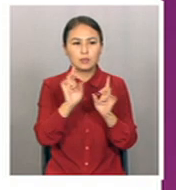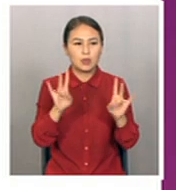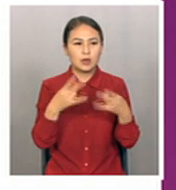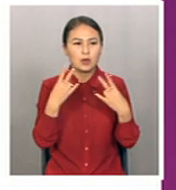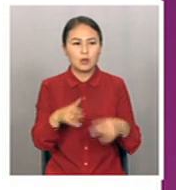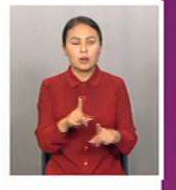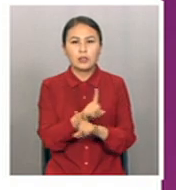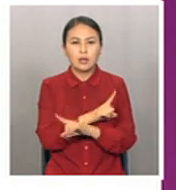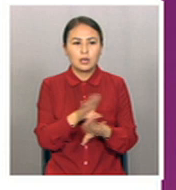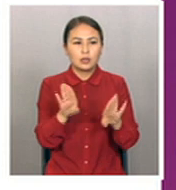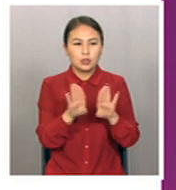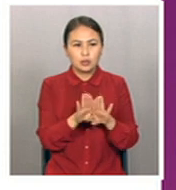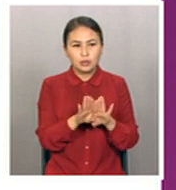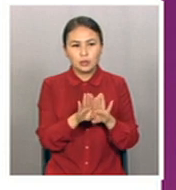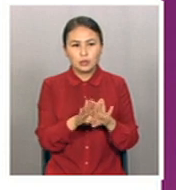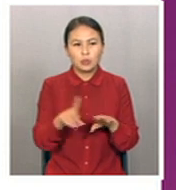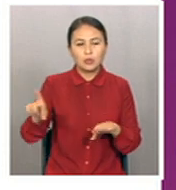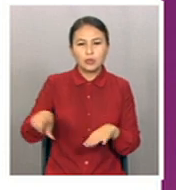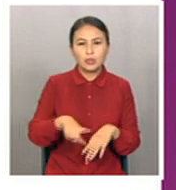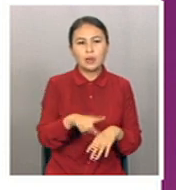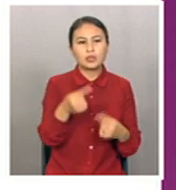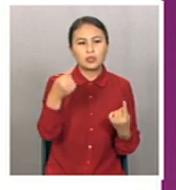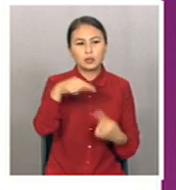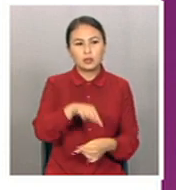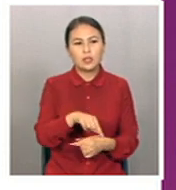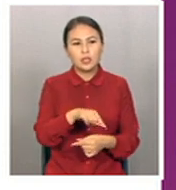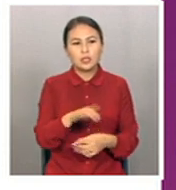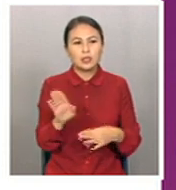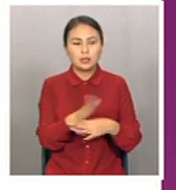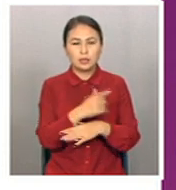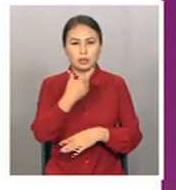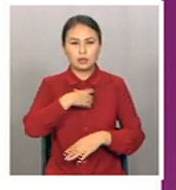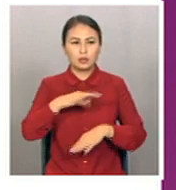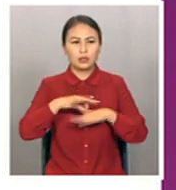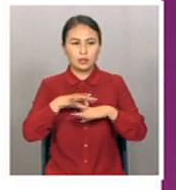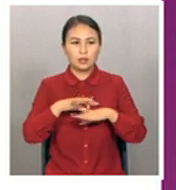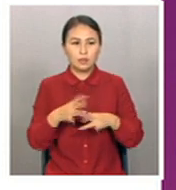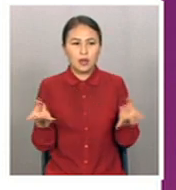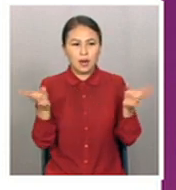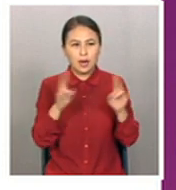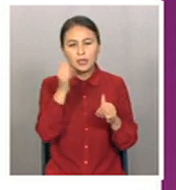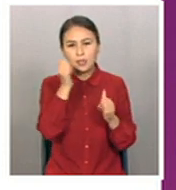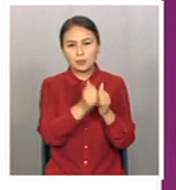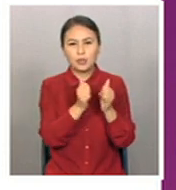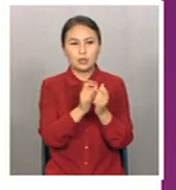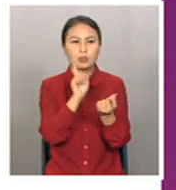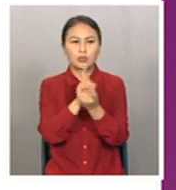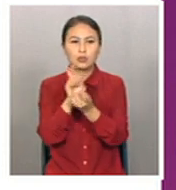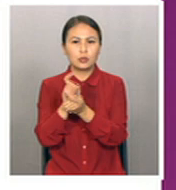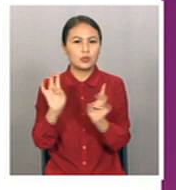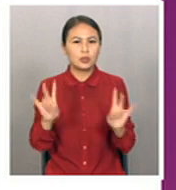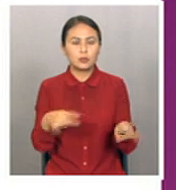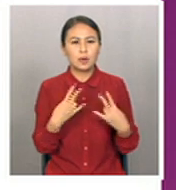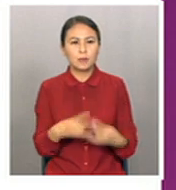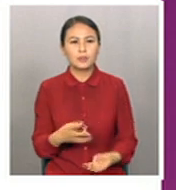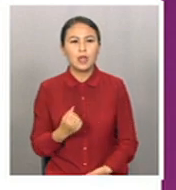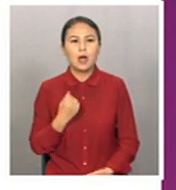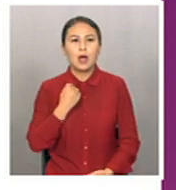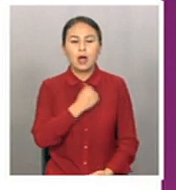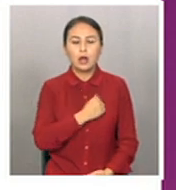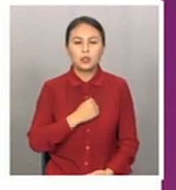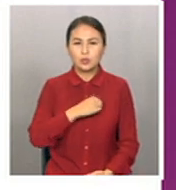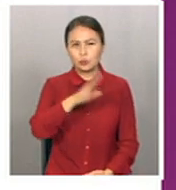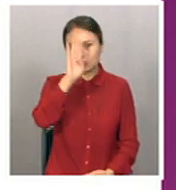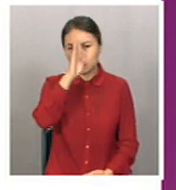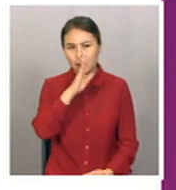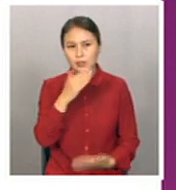тұғын тай үшін, көше тұғын сай үшін, желке терін құрысып, әр кімменен ұрыспа.